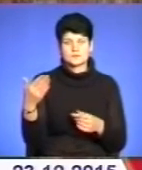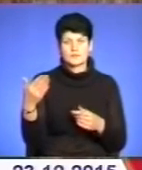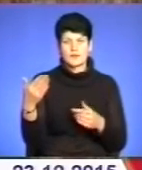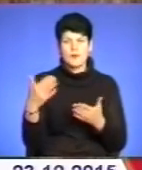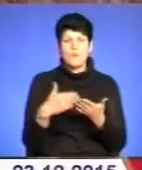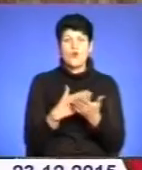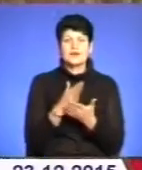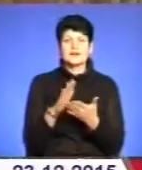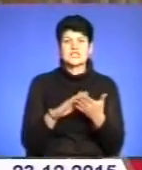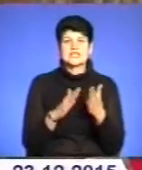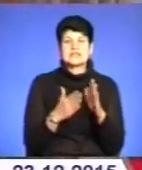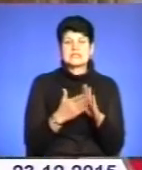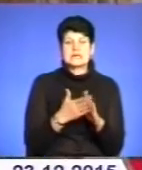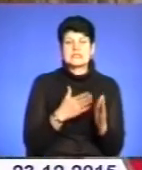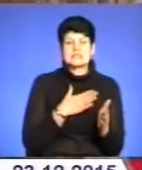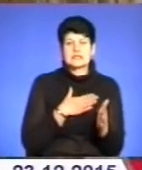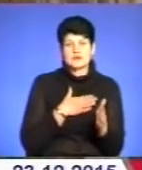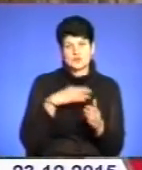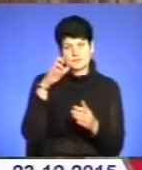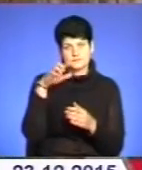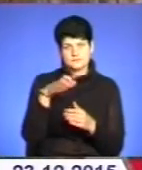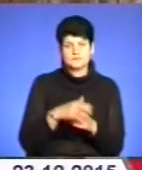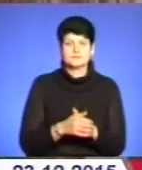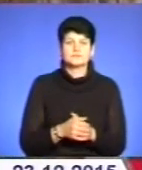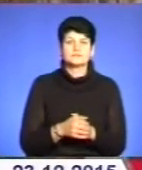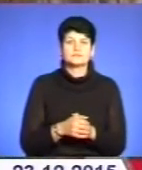політичній ситуації нашій країні.